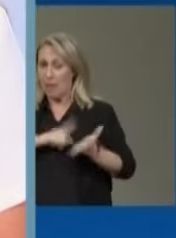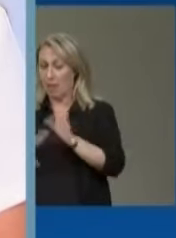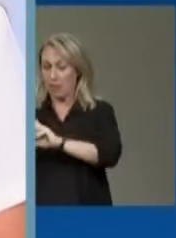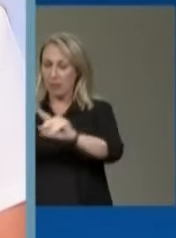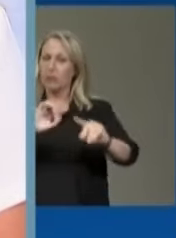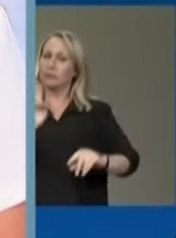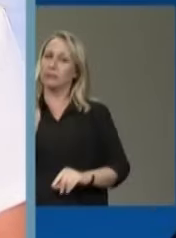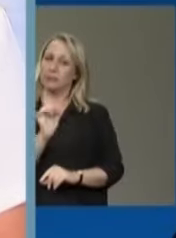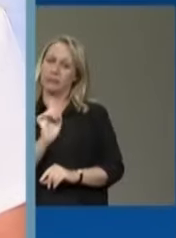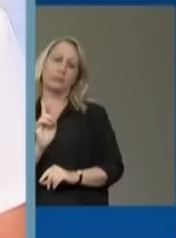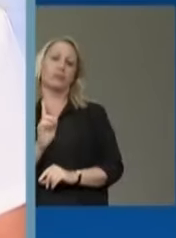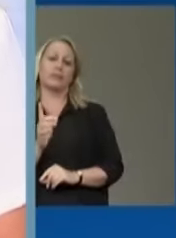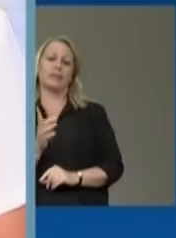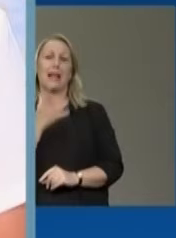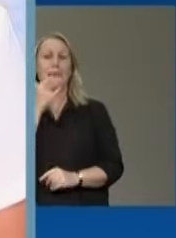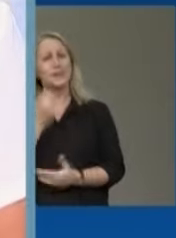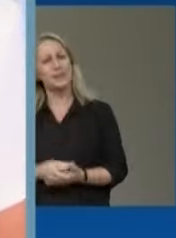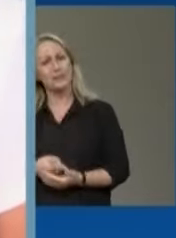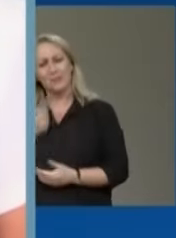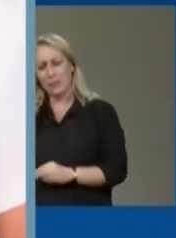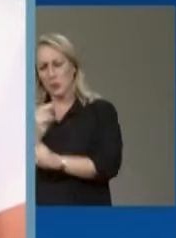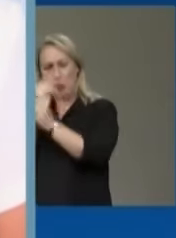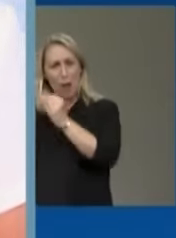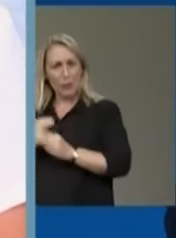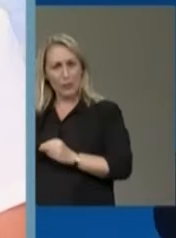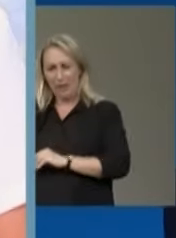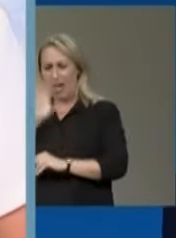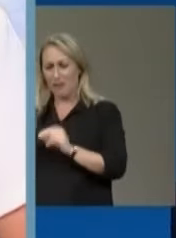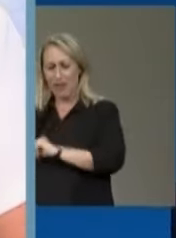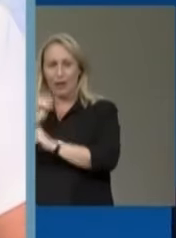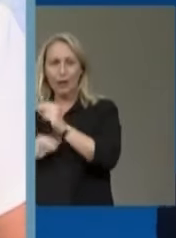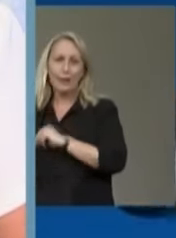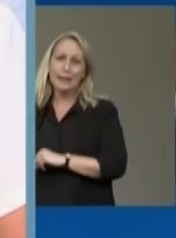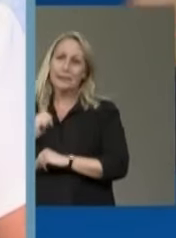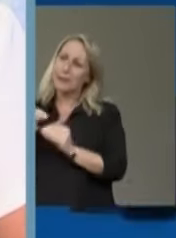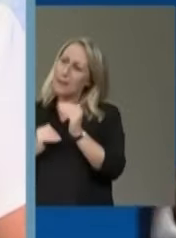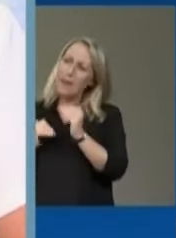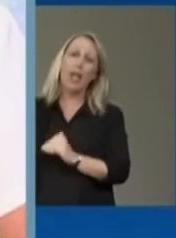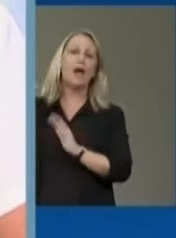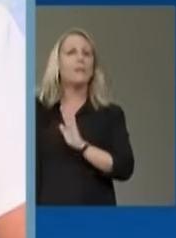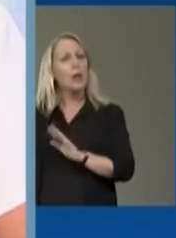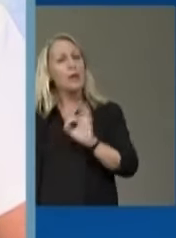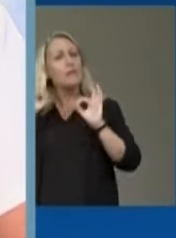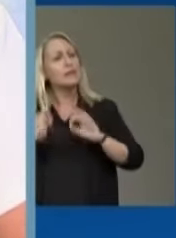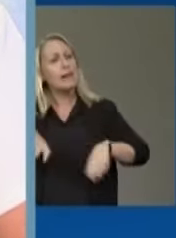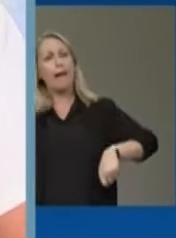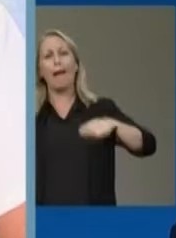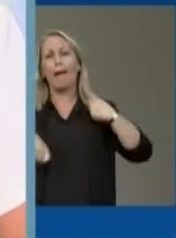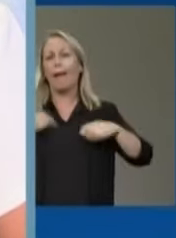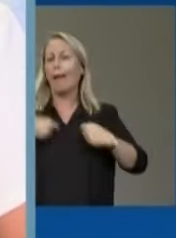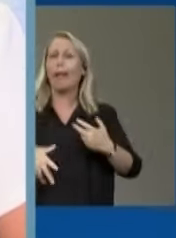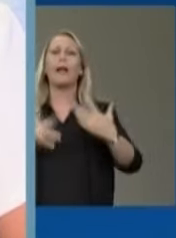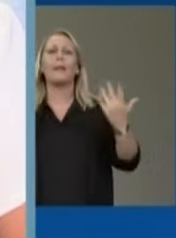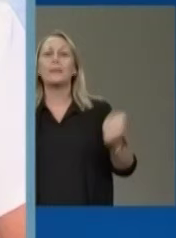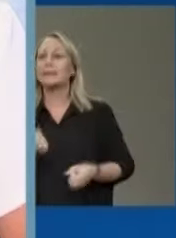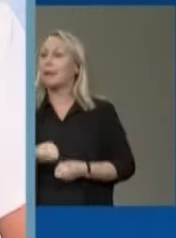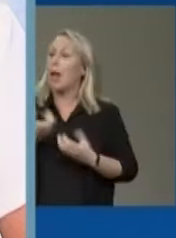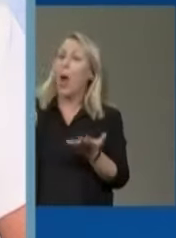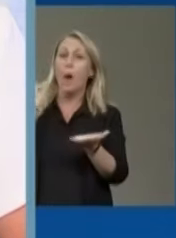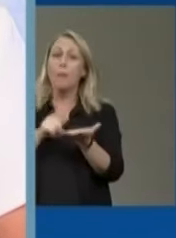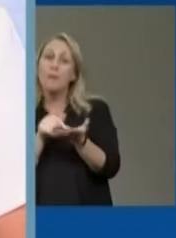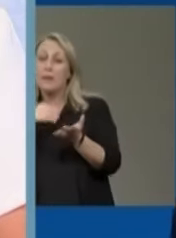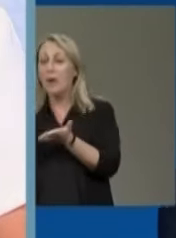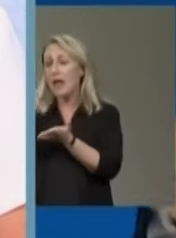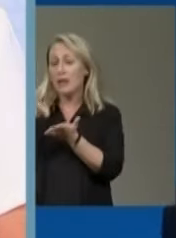στα 1.500 ευρώ και ο κατώτατος μισθός στα 950 ευρώ. Δεύτερος στόχος, το Εθνικό Σύστημα Υγείας. Όπως